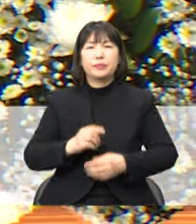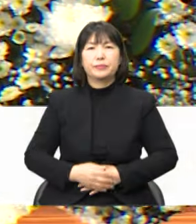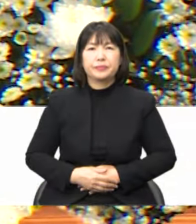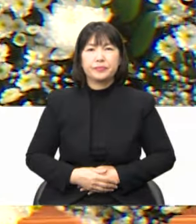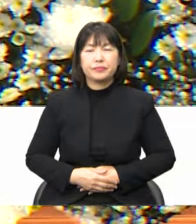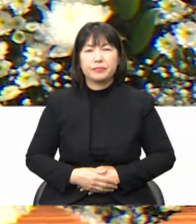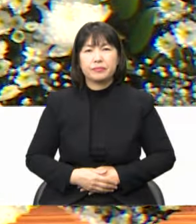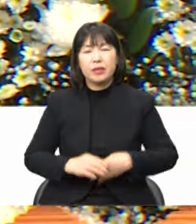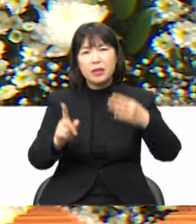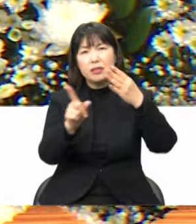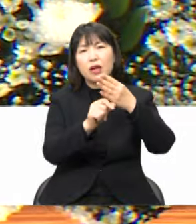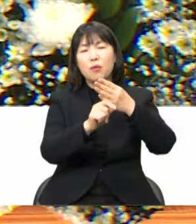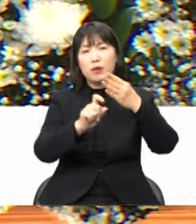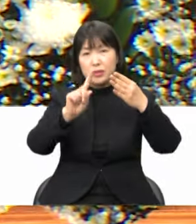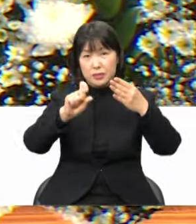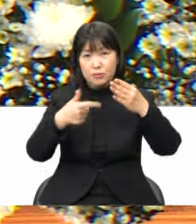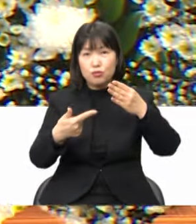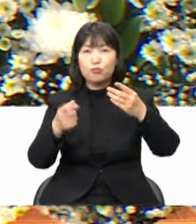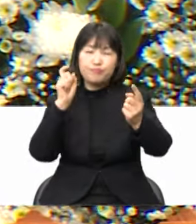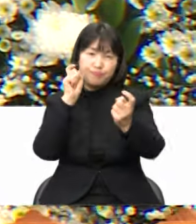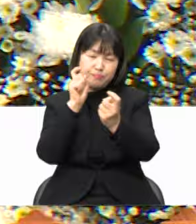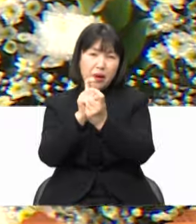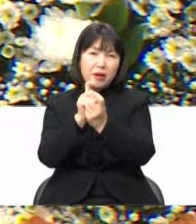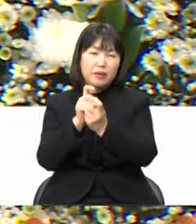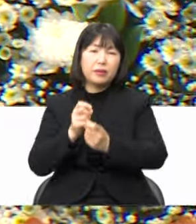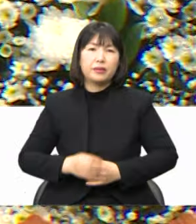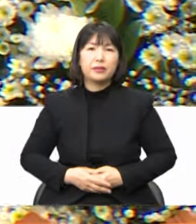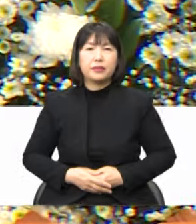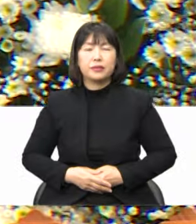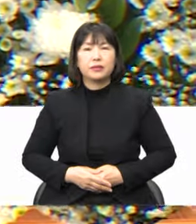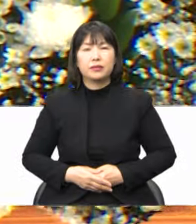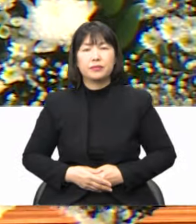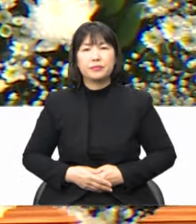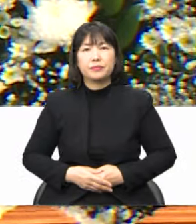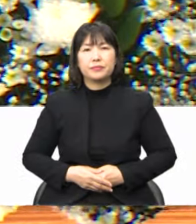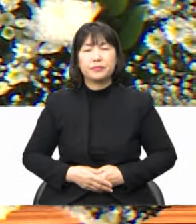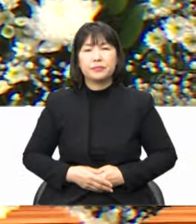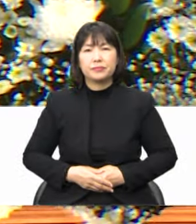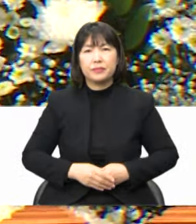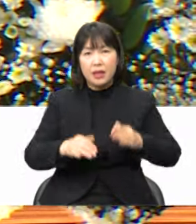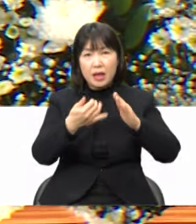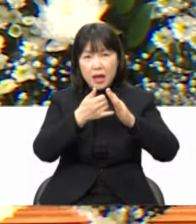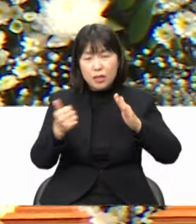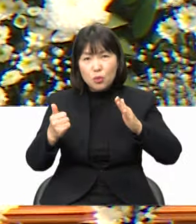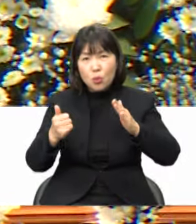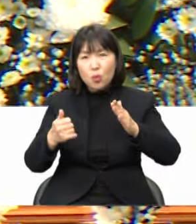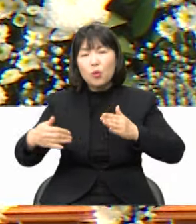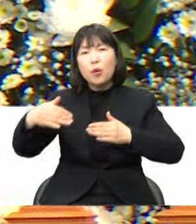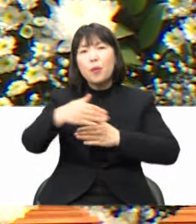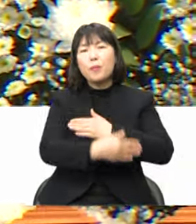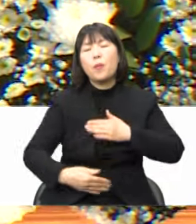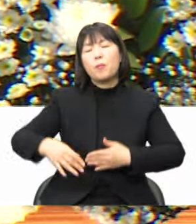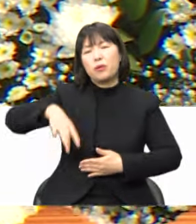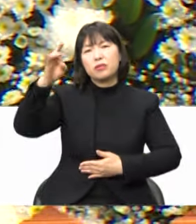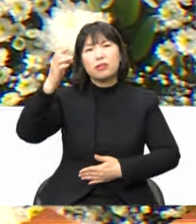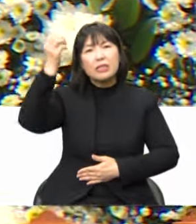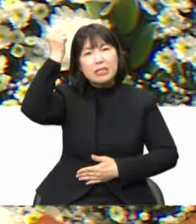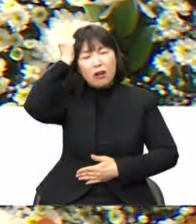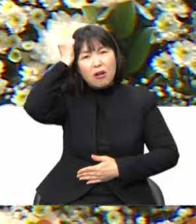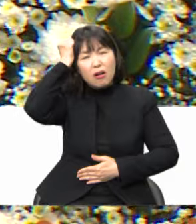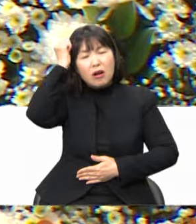16일이 돌아왔습니다 우리 가족들에게는 몸이 먼지 기억하고